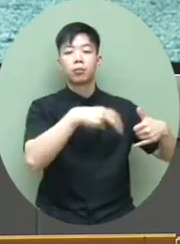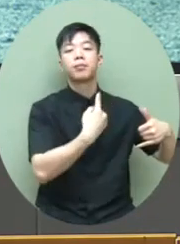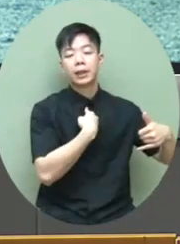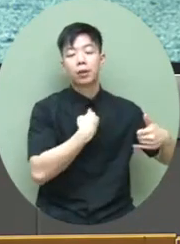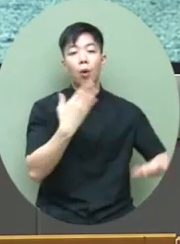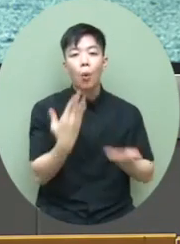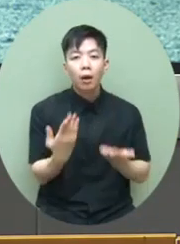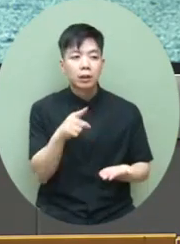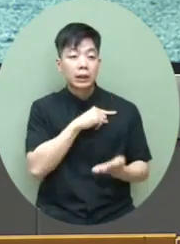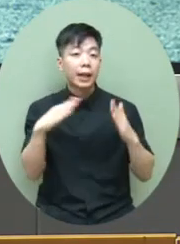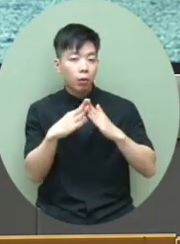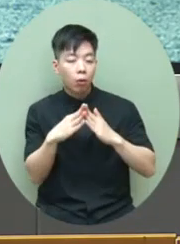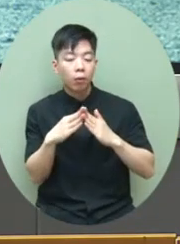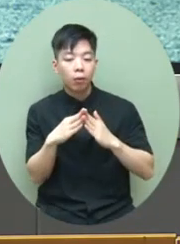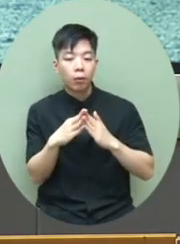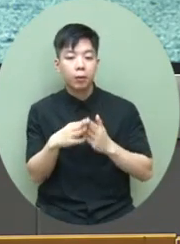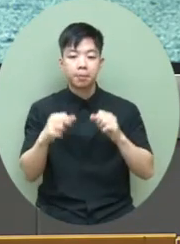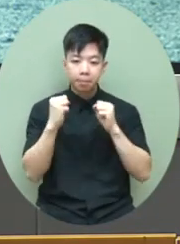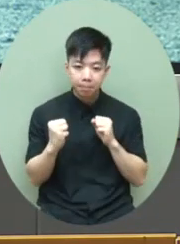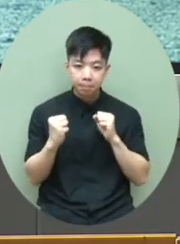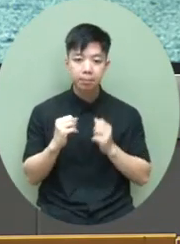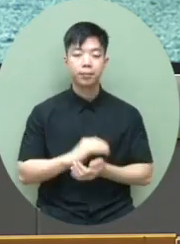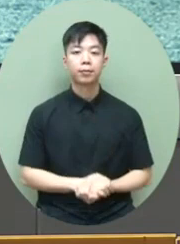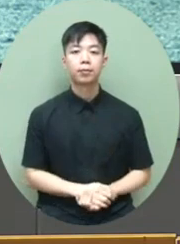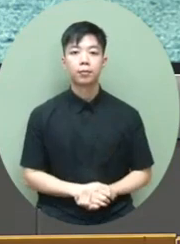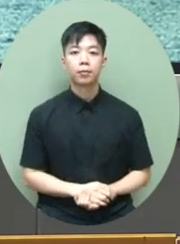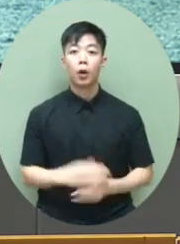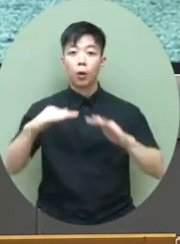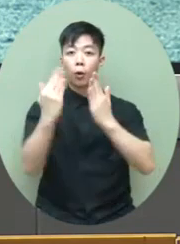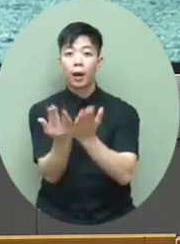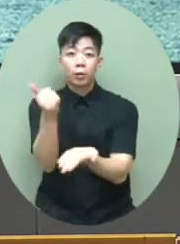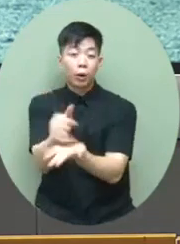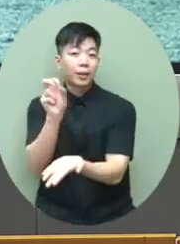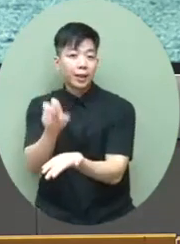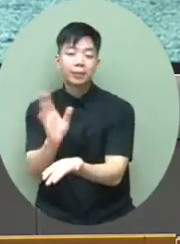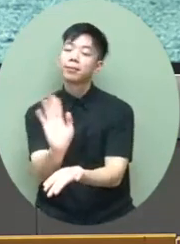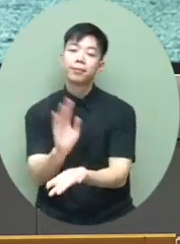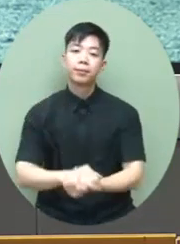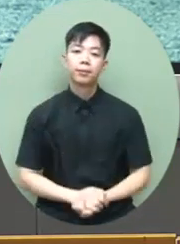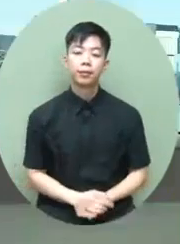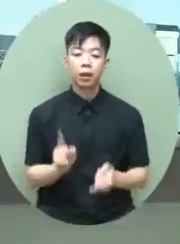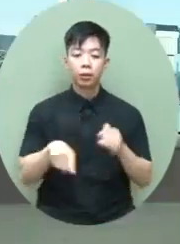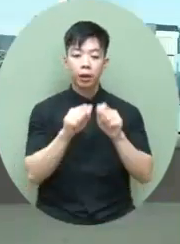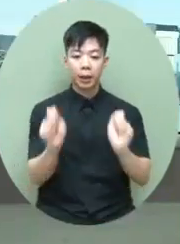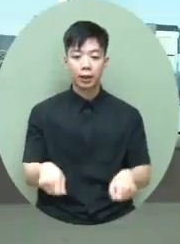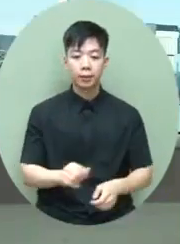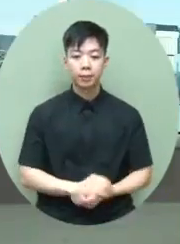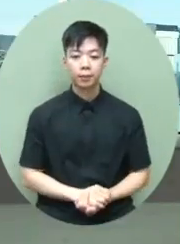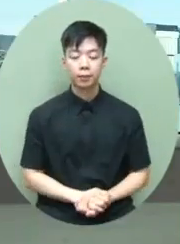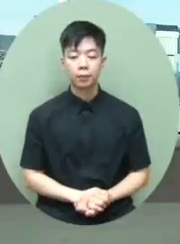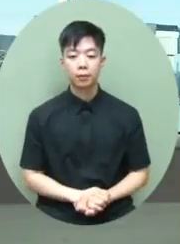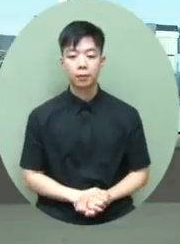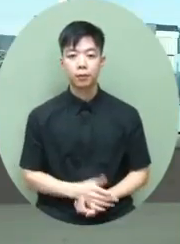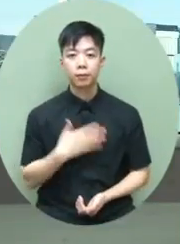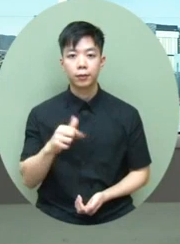合，或者是要去檢疫中心檢疫的。 我們問最後一題，各位男士。